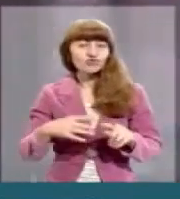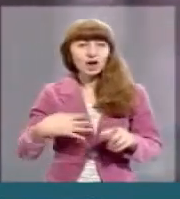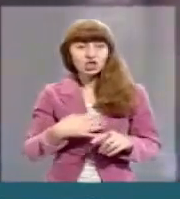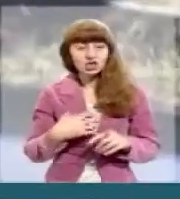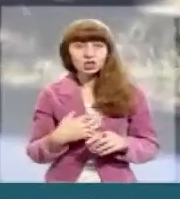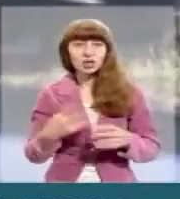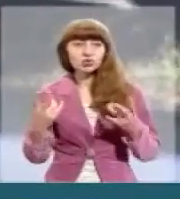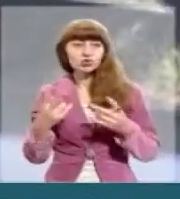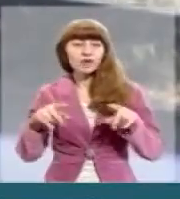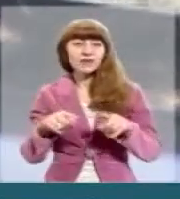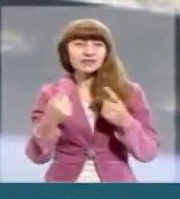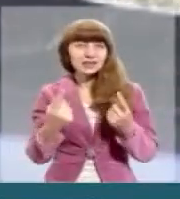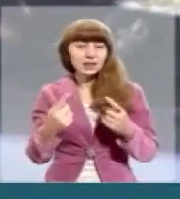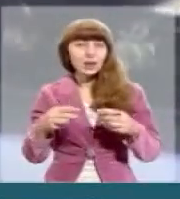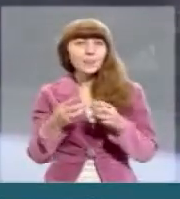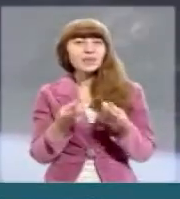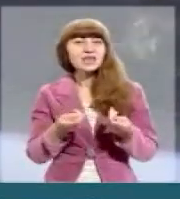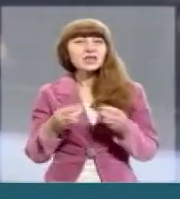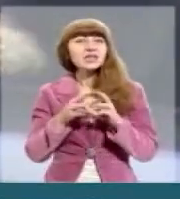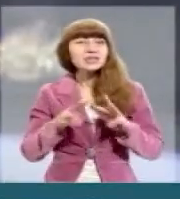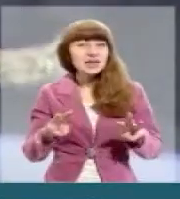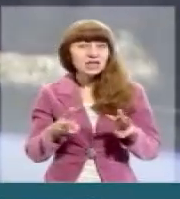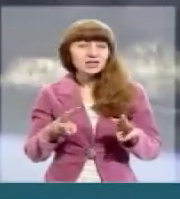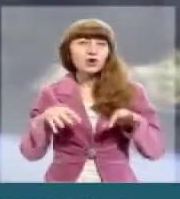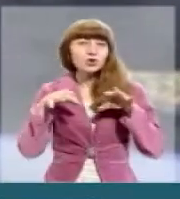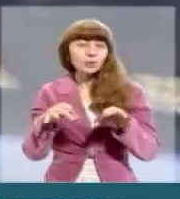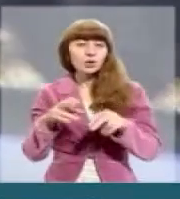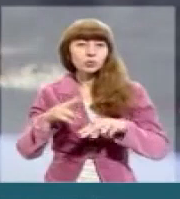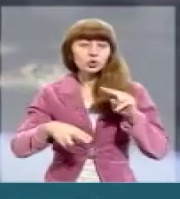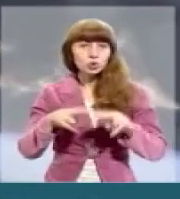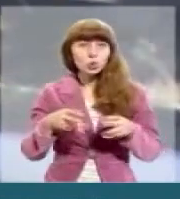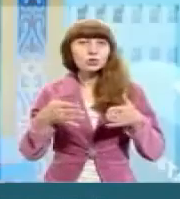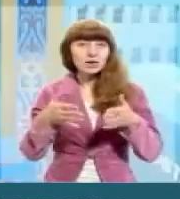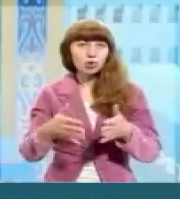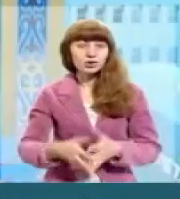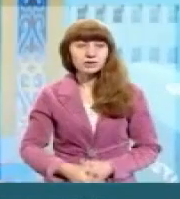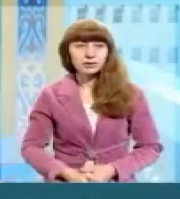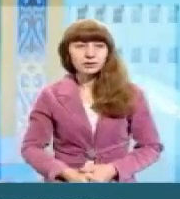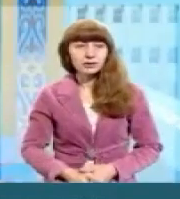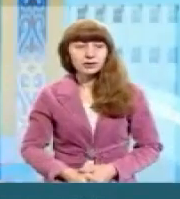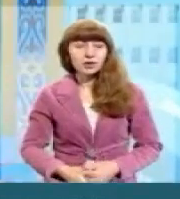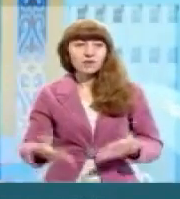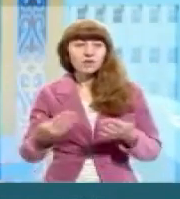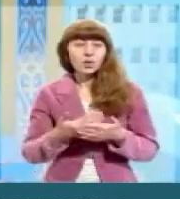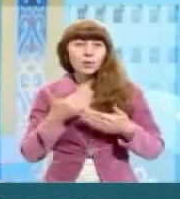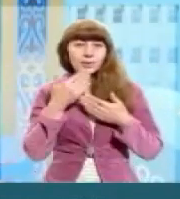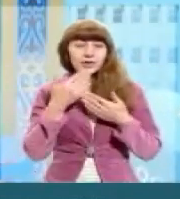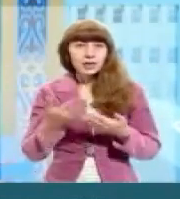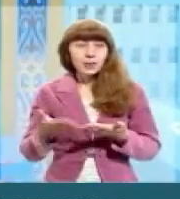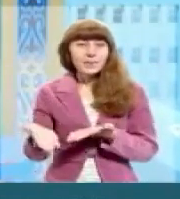поручил восстановить Министерство транспорта, которое также будет заниматься строительством дорожной инфраструктуры. Новое послание также предлагает